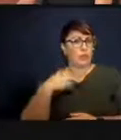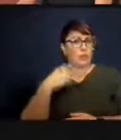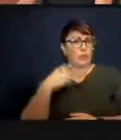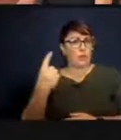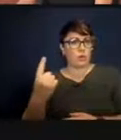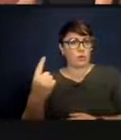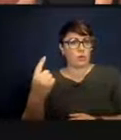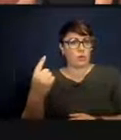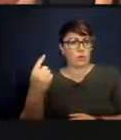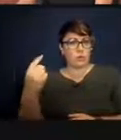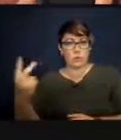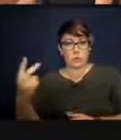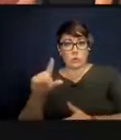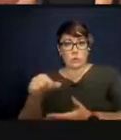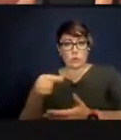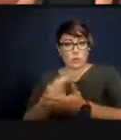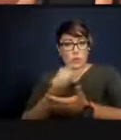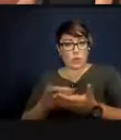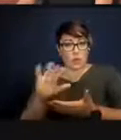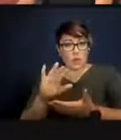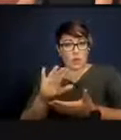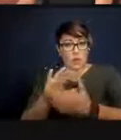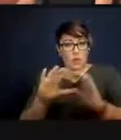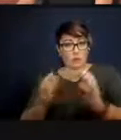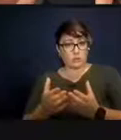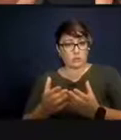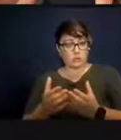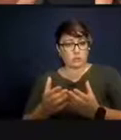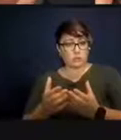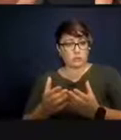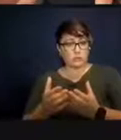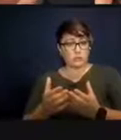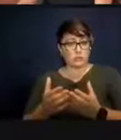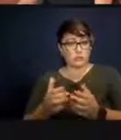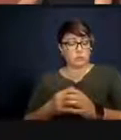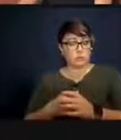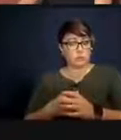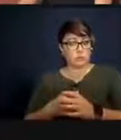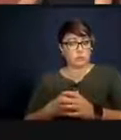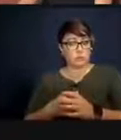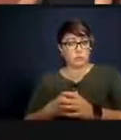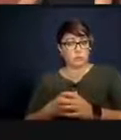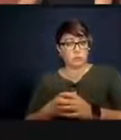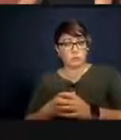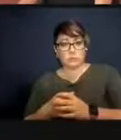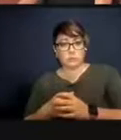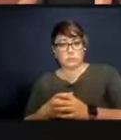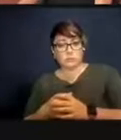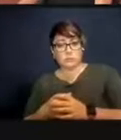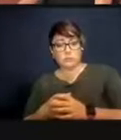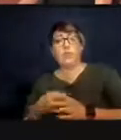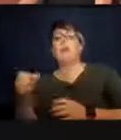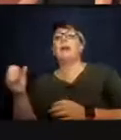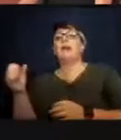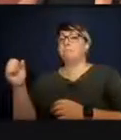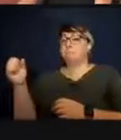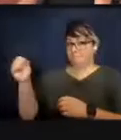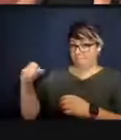الطلاب؟ ما هي النسب دكتور ريك.